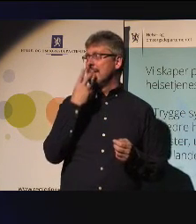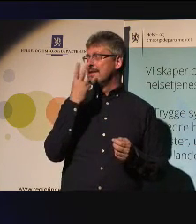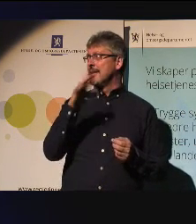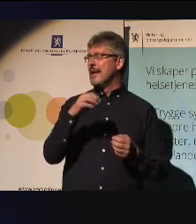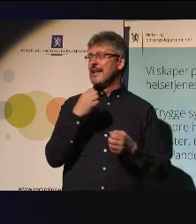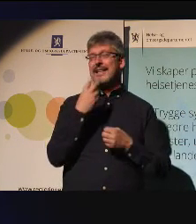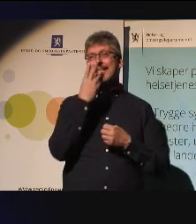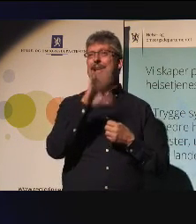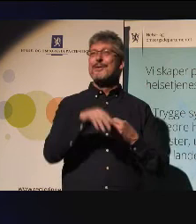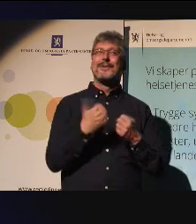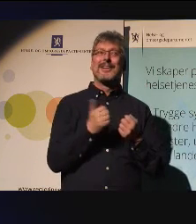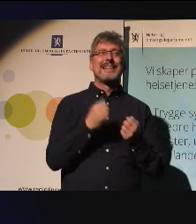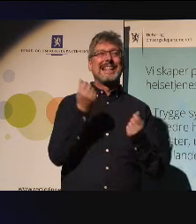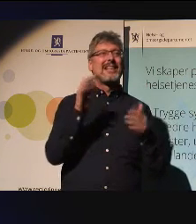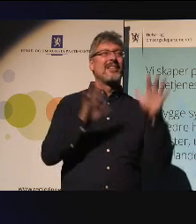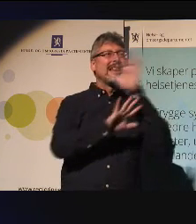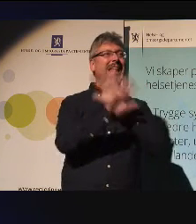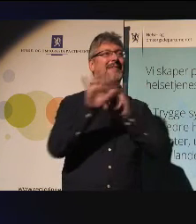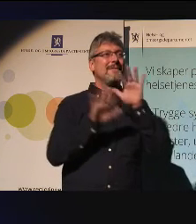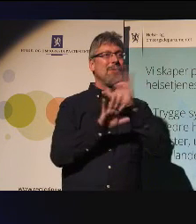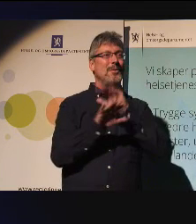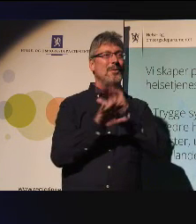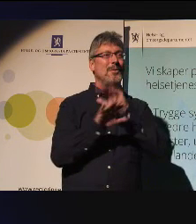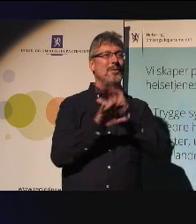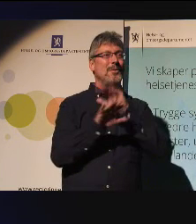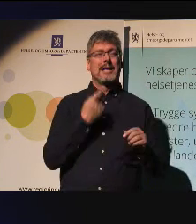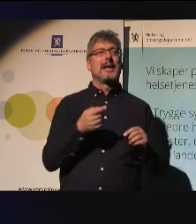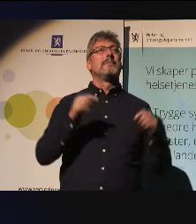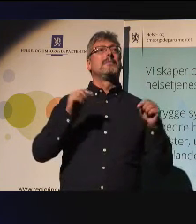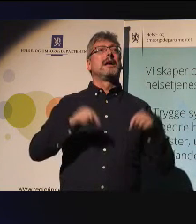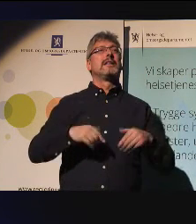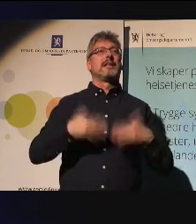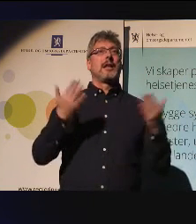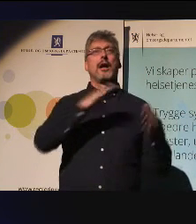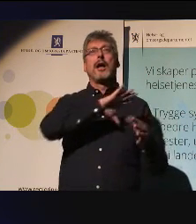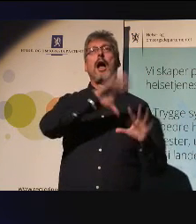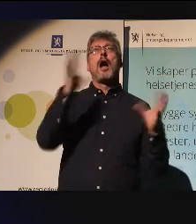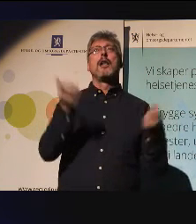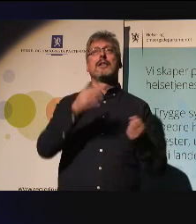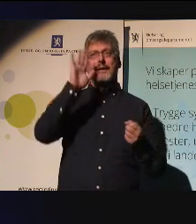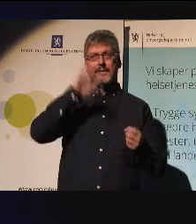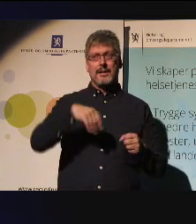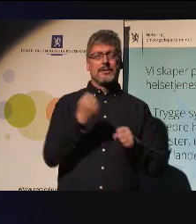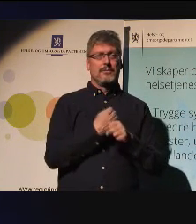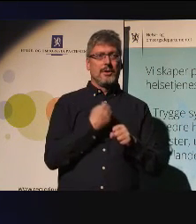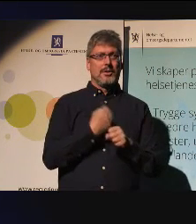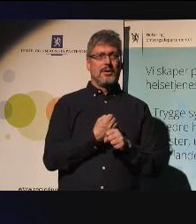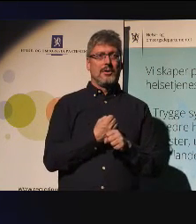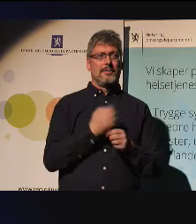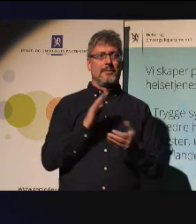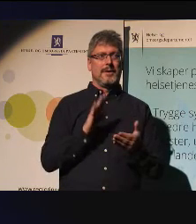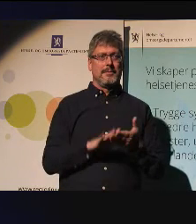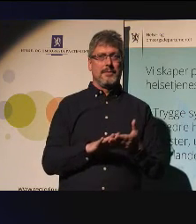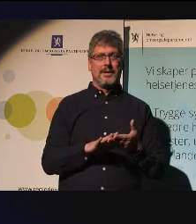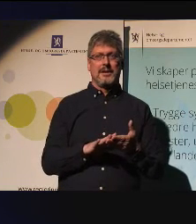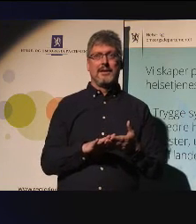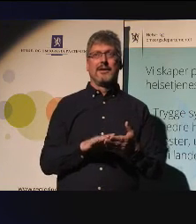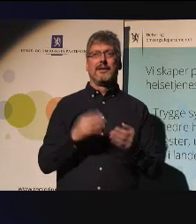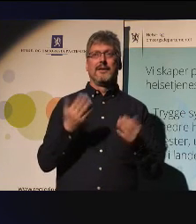kanskje litt sånn diffust. I dag vet alle som jobber med det og har vært inne i det veldig konkret hva det